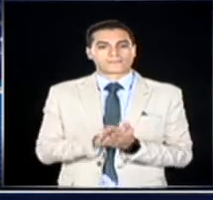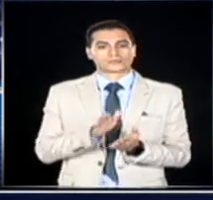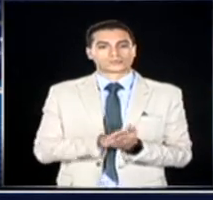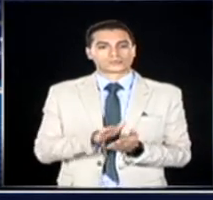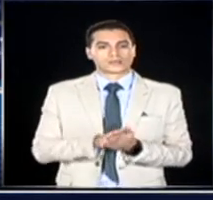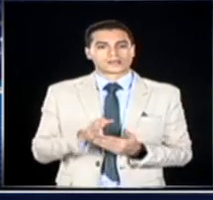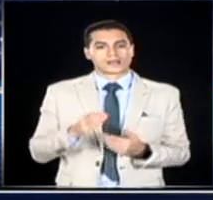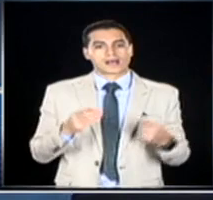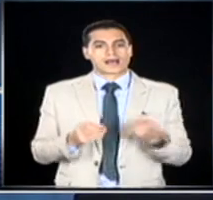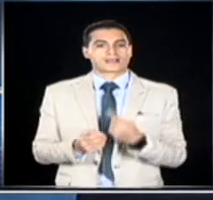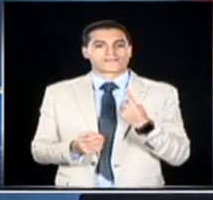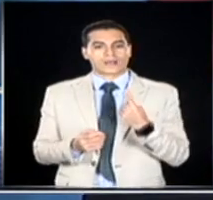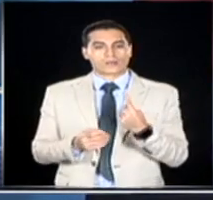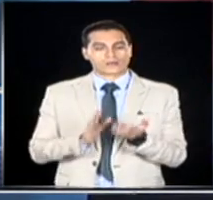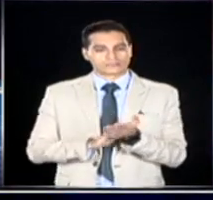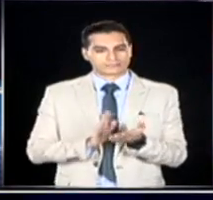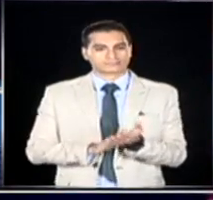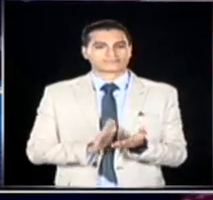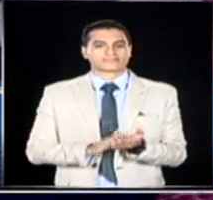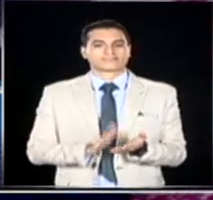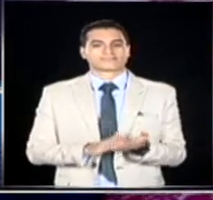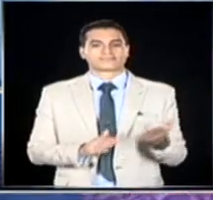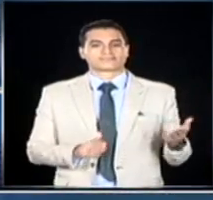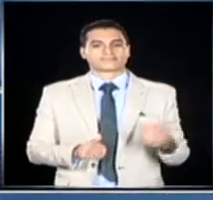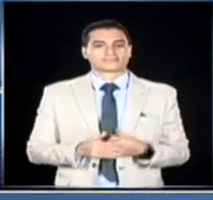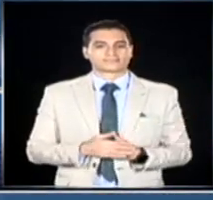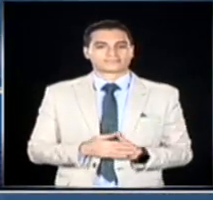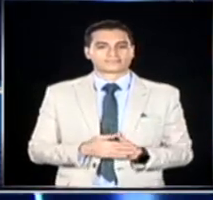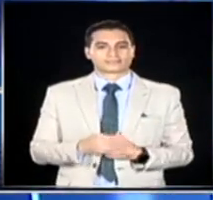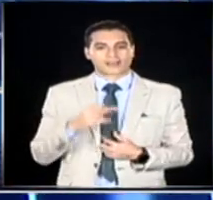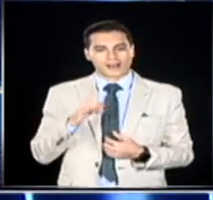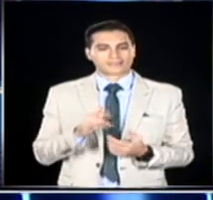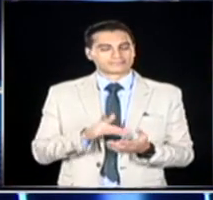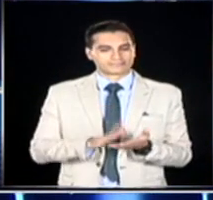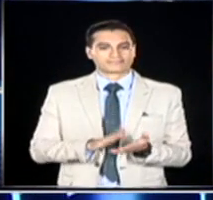مطروح الهدف الأول، برافو عليك يا علي.